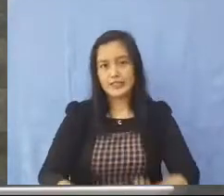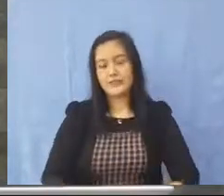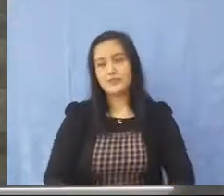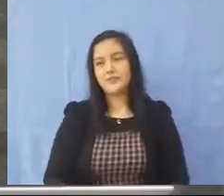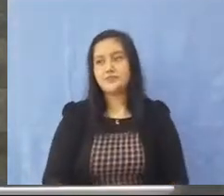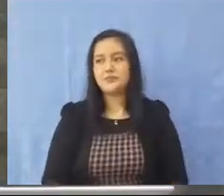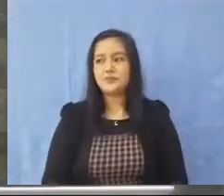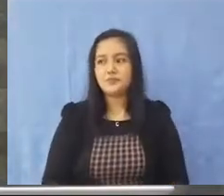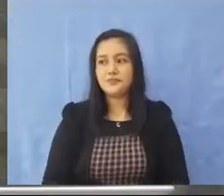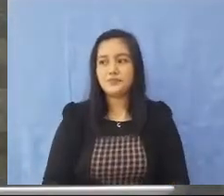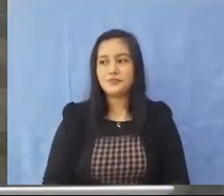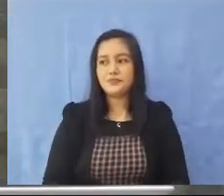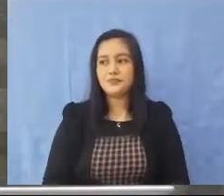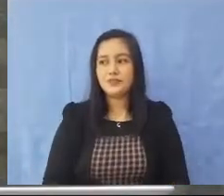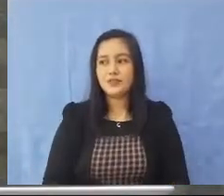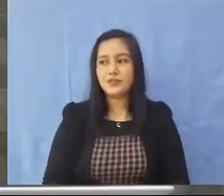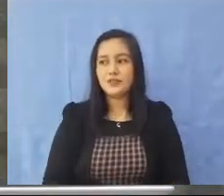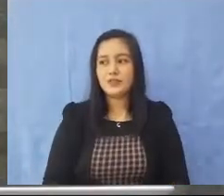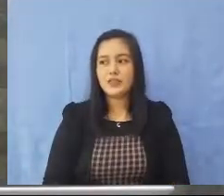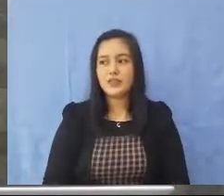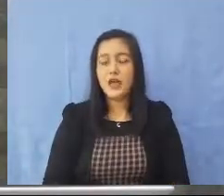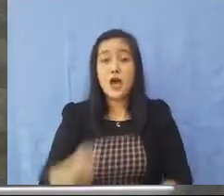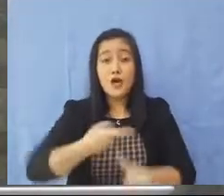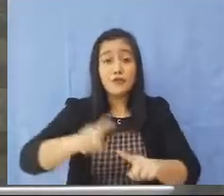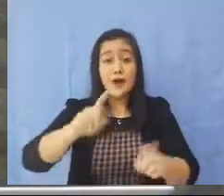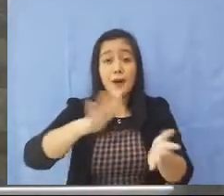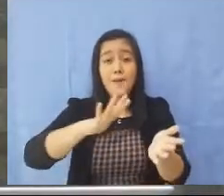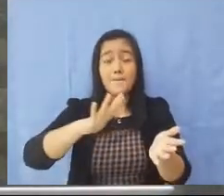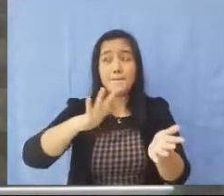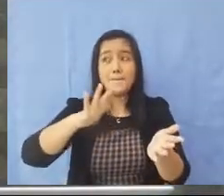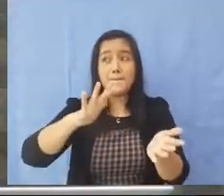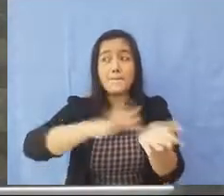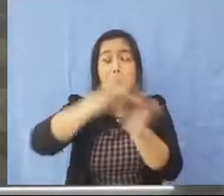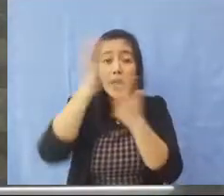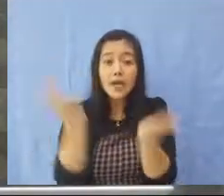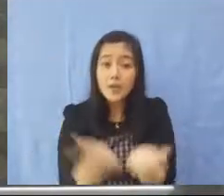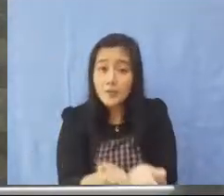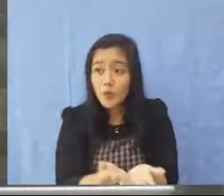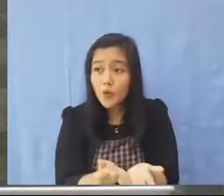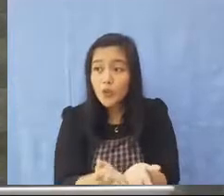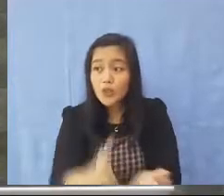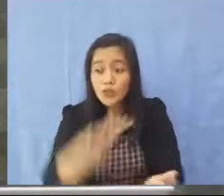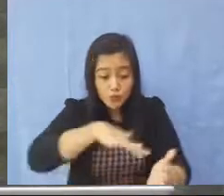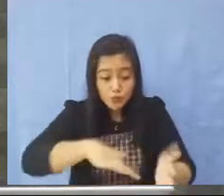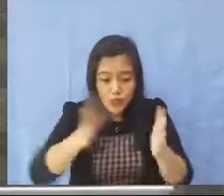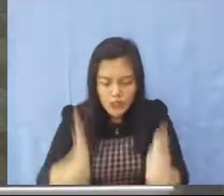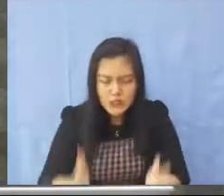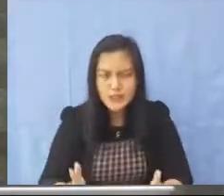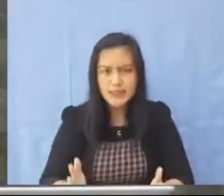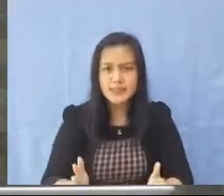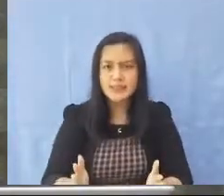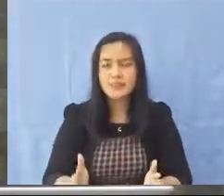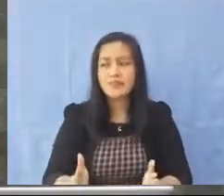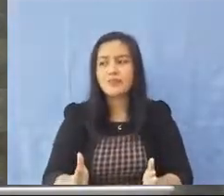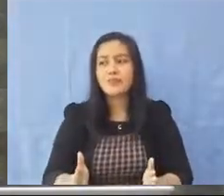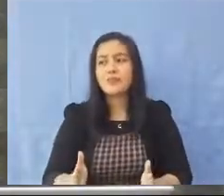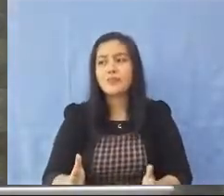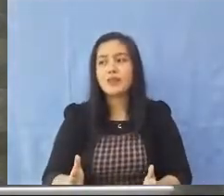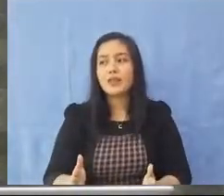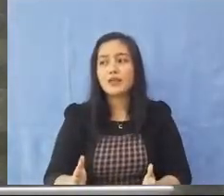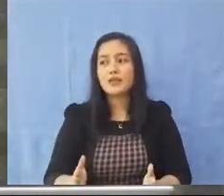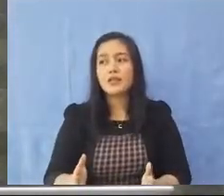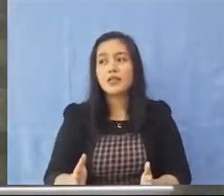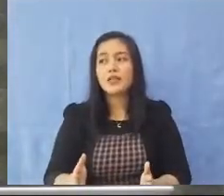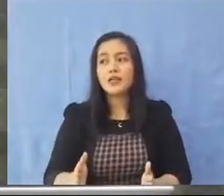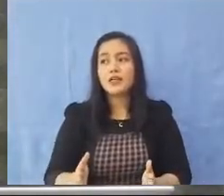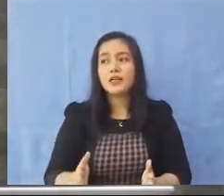Genesis was written way back 1446 BC to 1406 BC. So, doon po